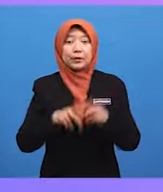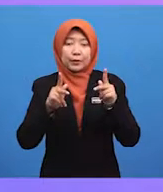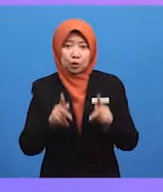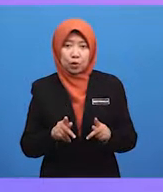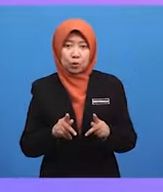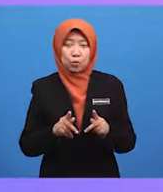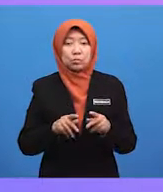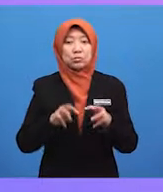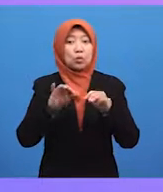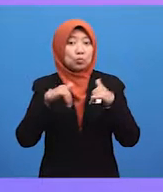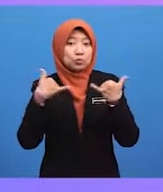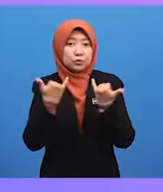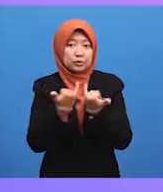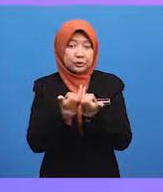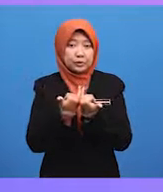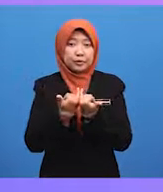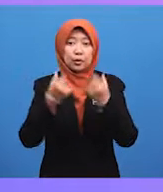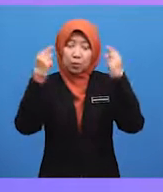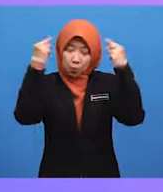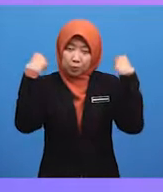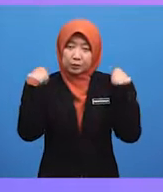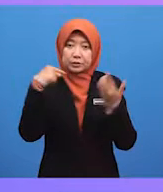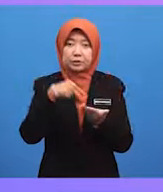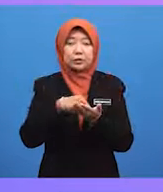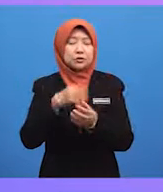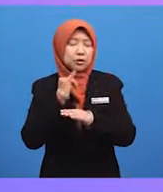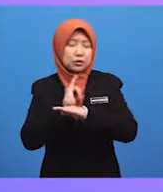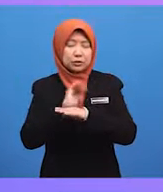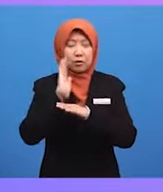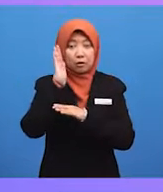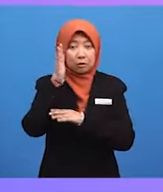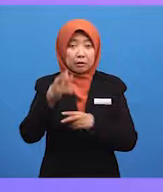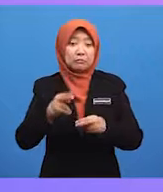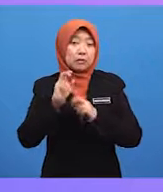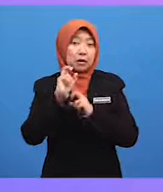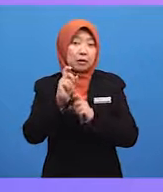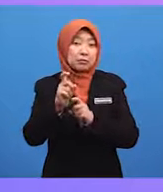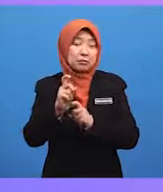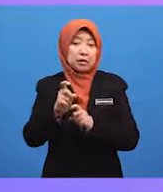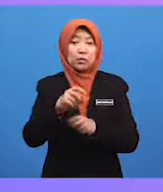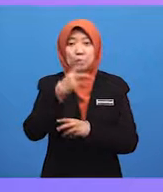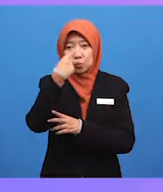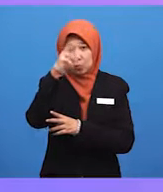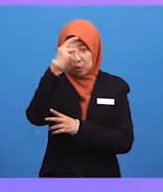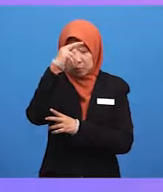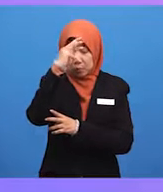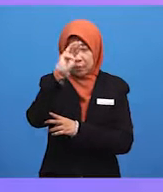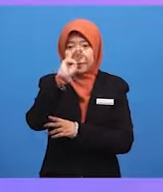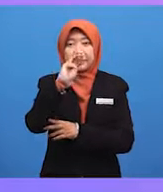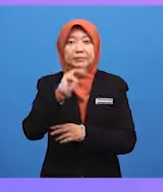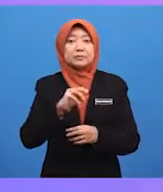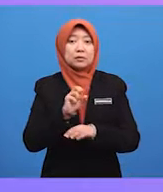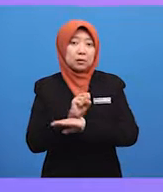Quraisy ini juga berjanji akan menghadiahkan harta yang sangat banyak kepada Nabi Muhammad